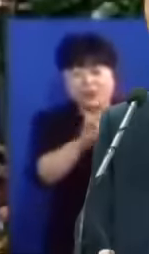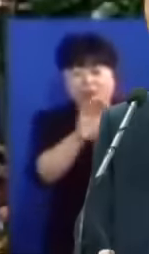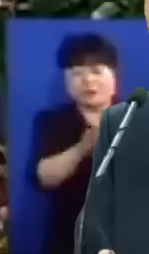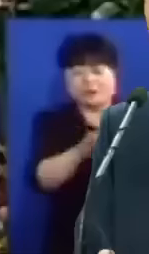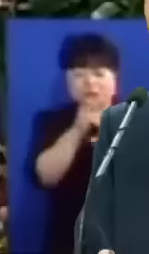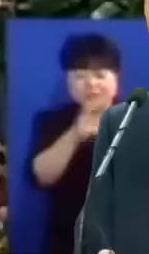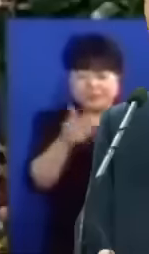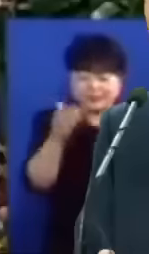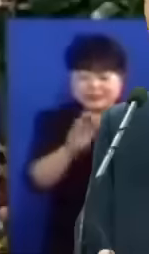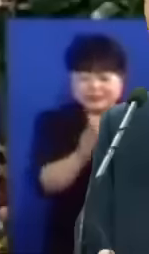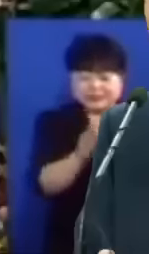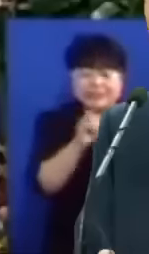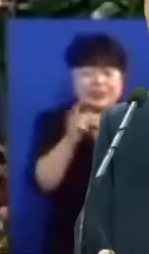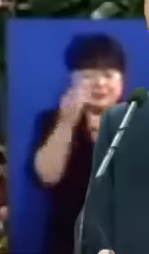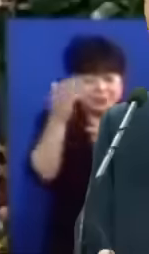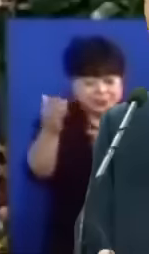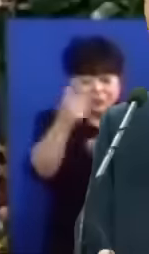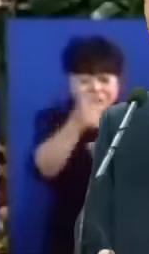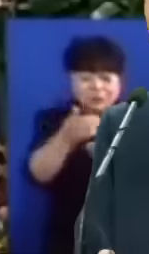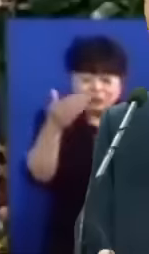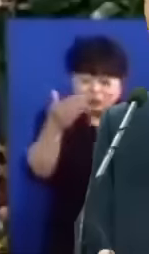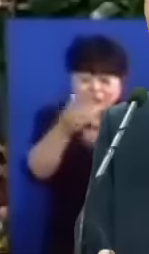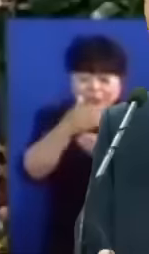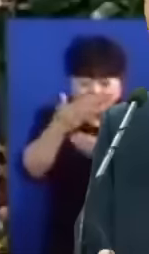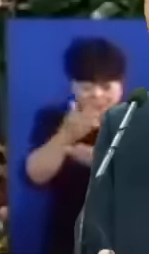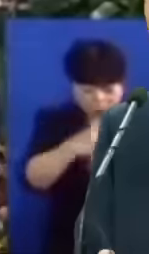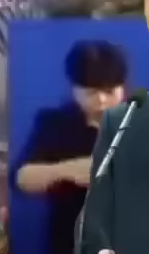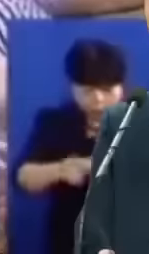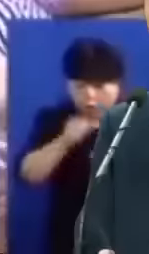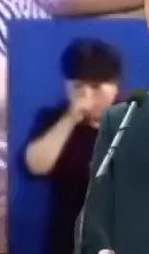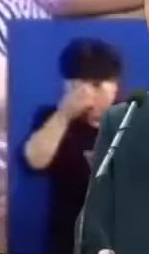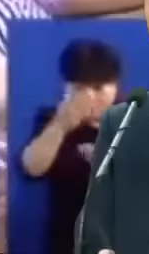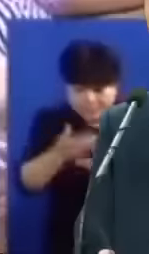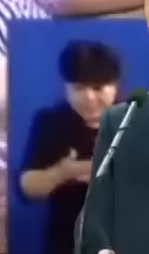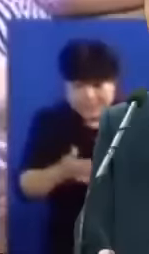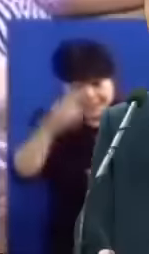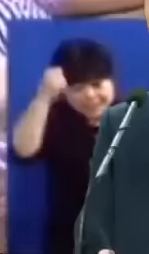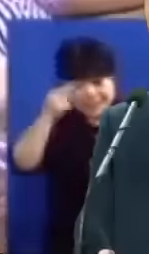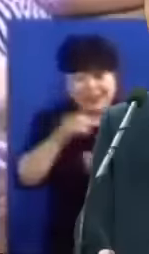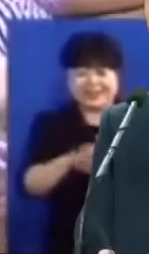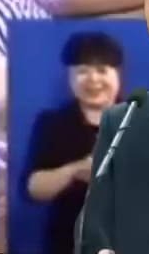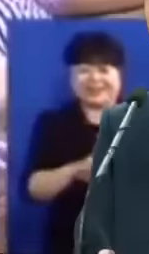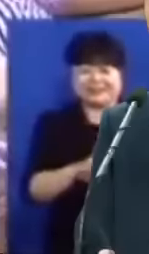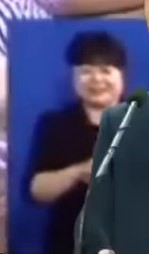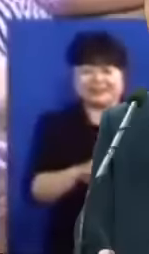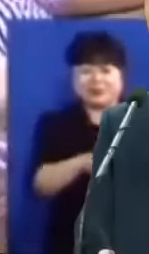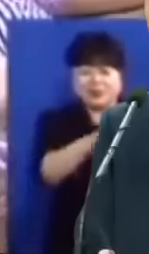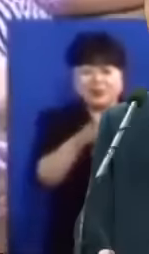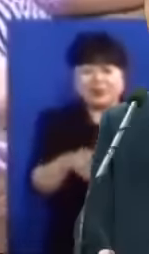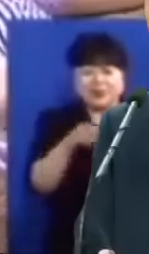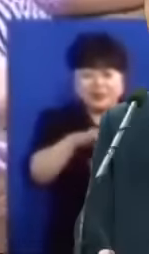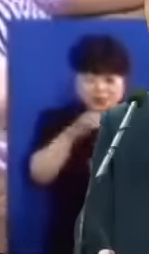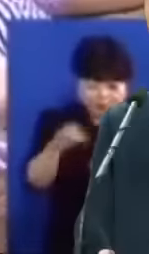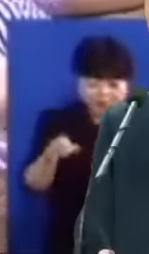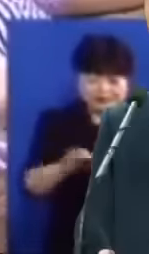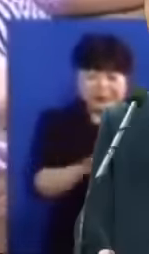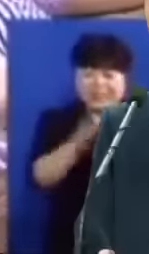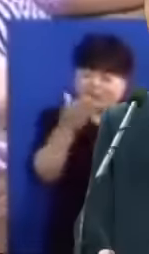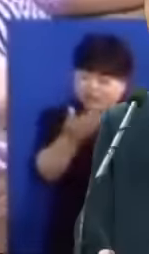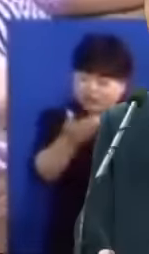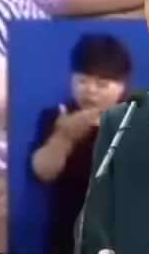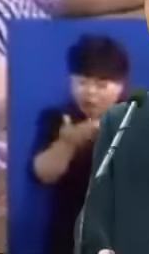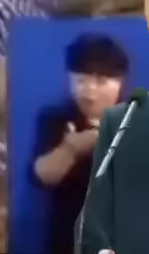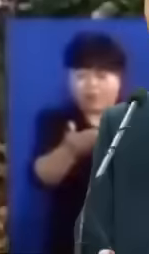주 예수께서 친히 말씀하신 바 주는 것이 받는 것보다 복이 있다 하심을 기억해야 할지니라. 우리가 이웃을